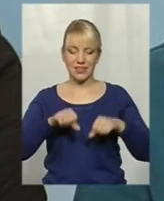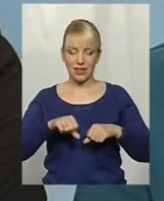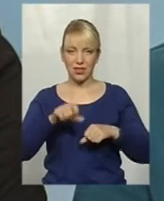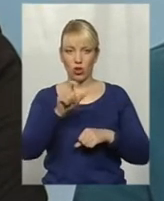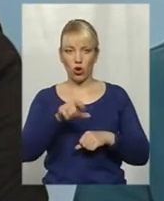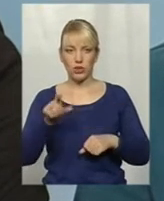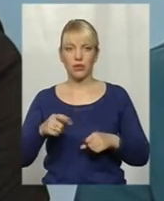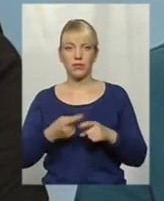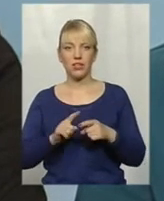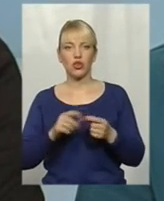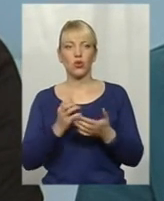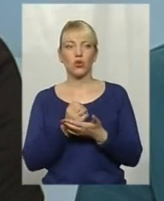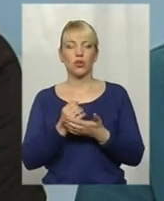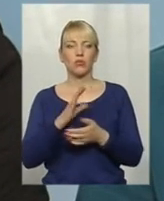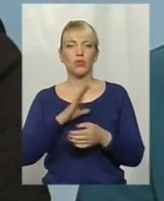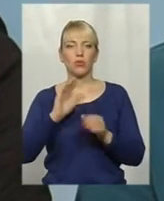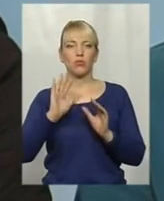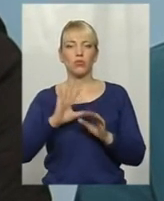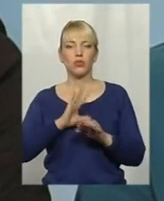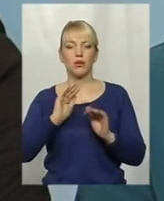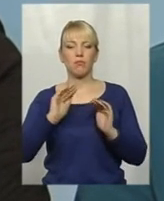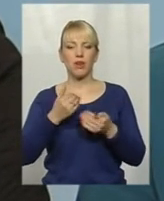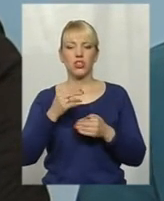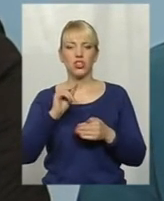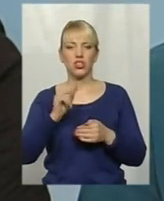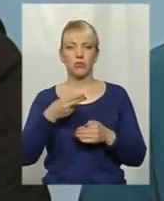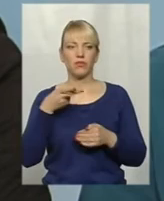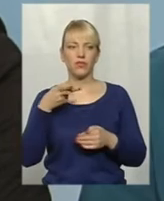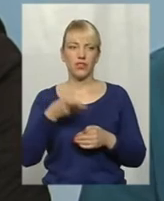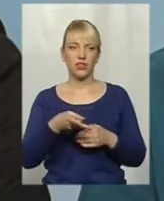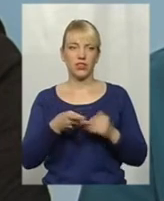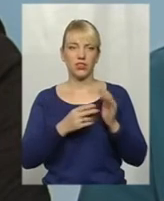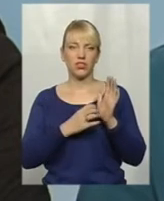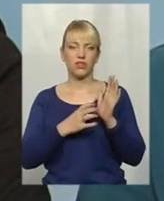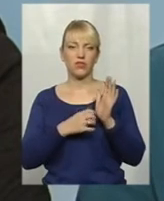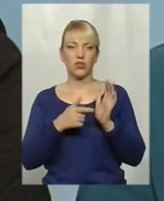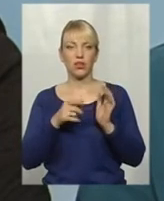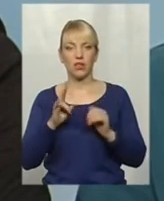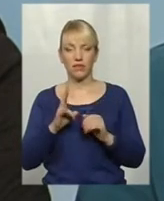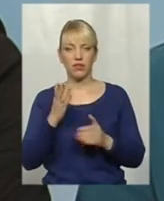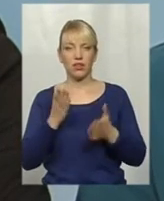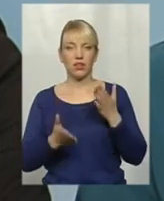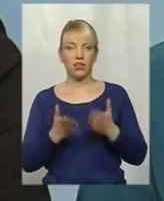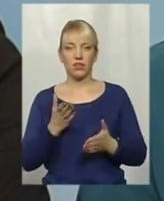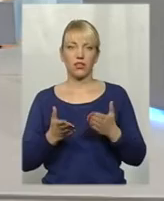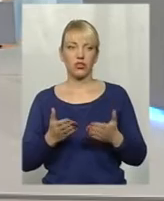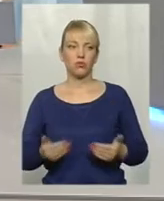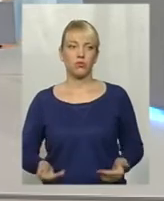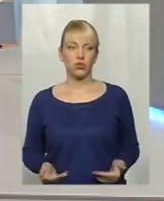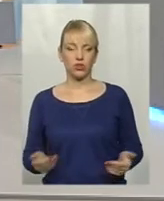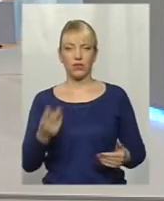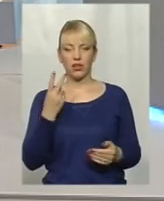цей дохід в них має бути менше, ніж 2900 гривень. Якщо проживає, наприклад,